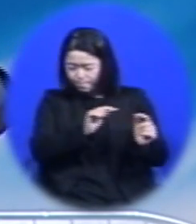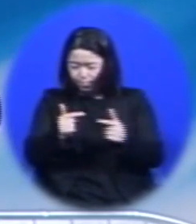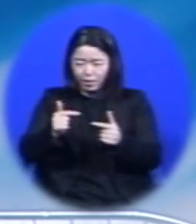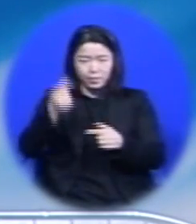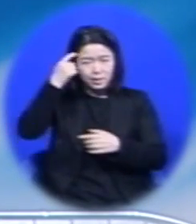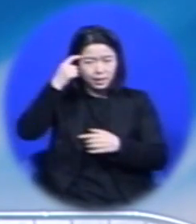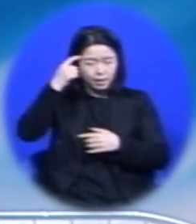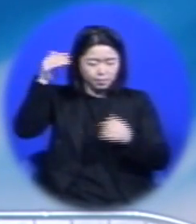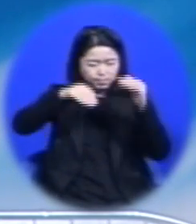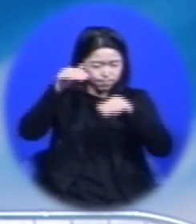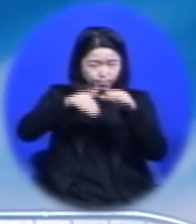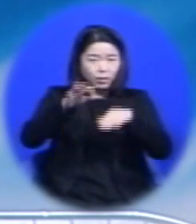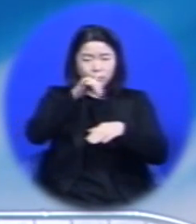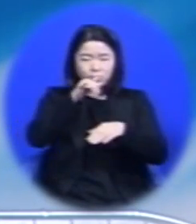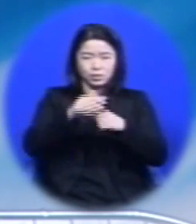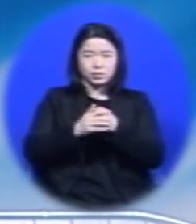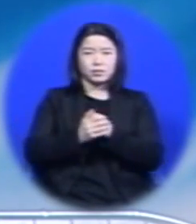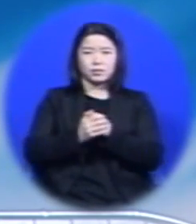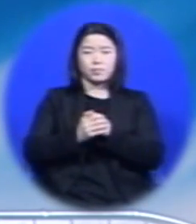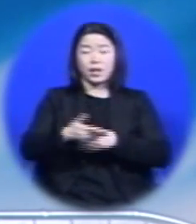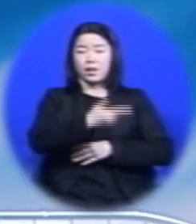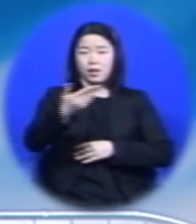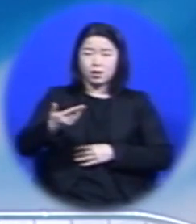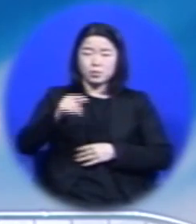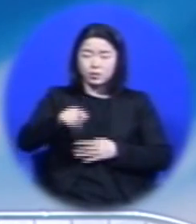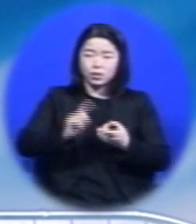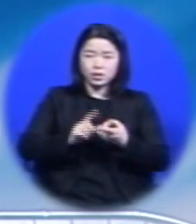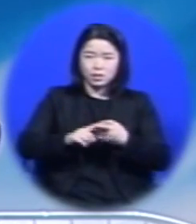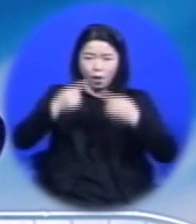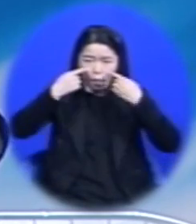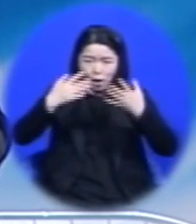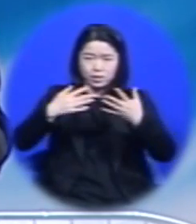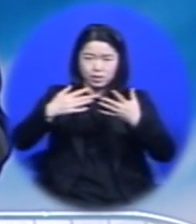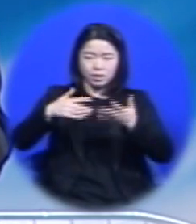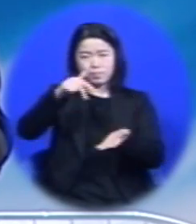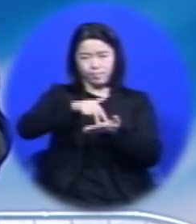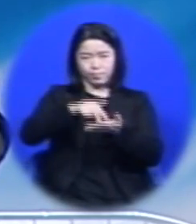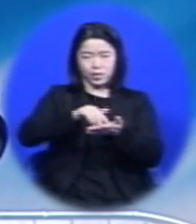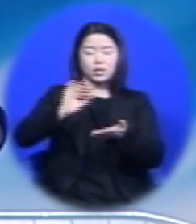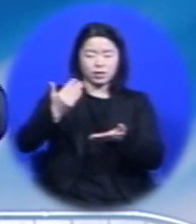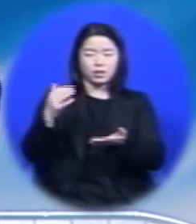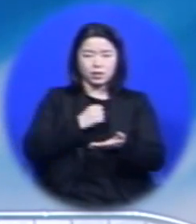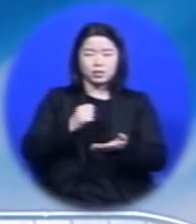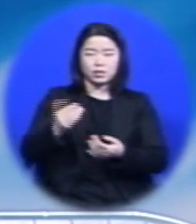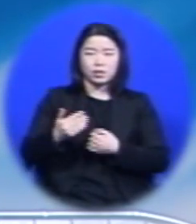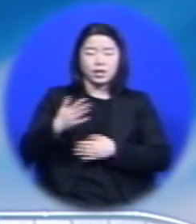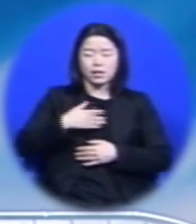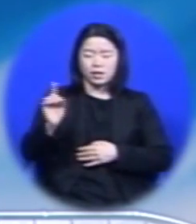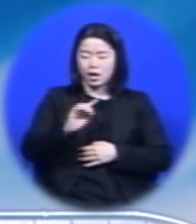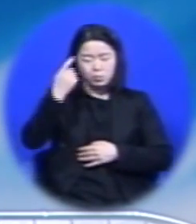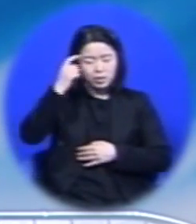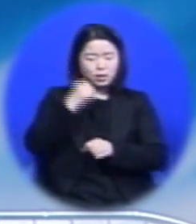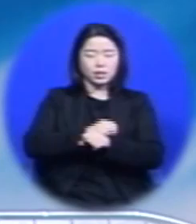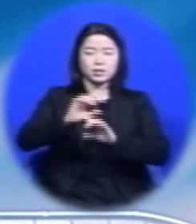집어놓고 있는 겁니다 여러분들이 그 점에 대해서 태도를 가져야 돼요 나는 아무 생각이나 하지